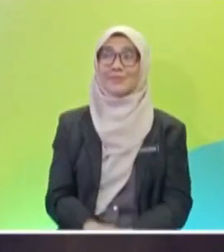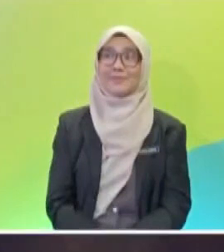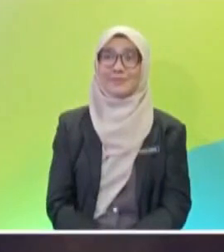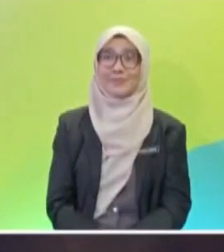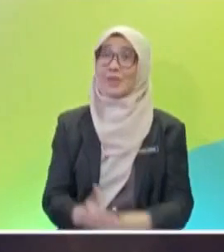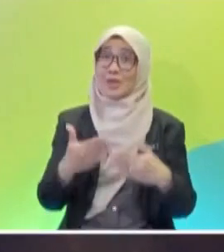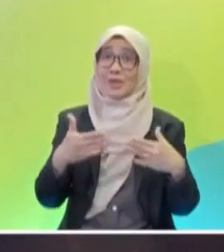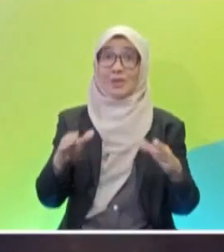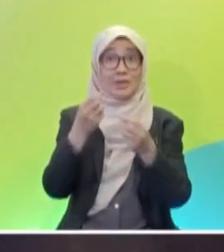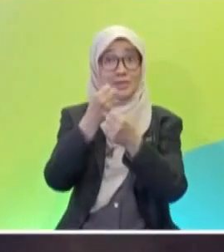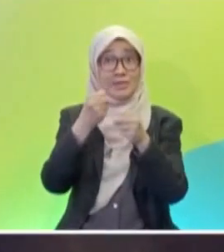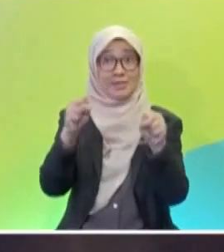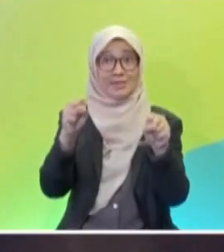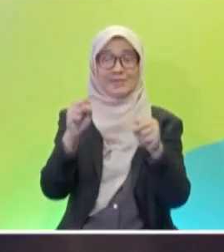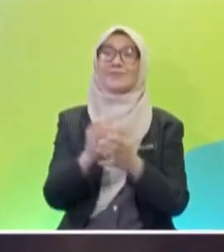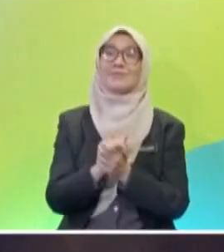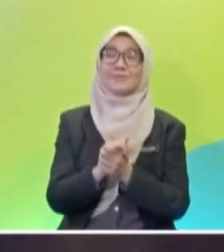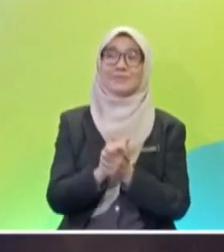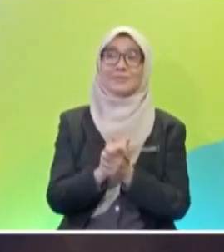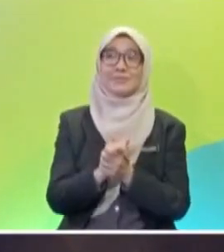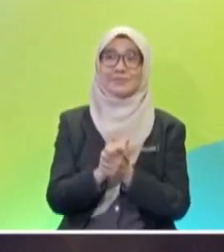untuk kita mulaikan